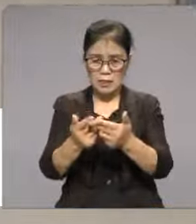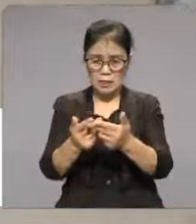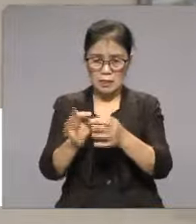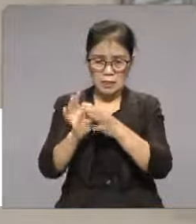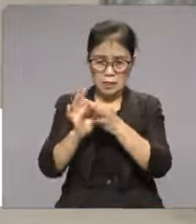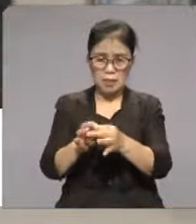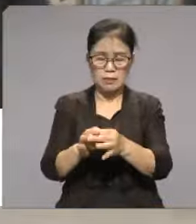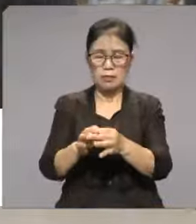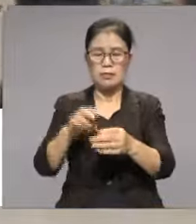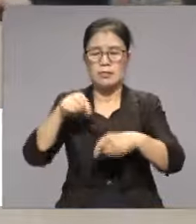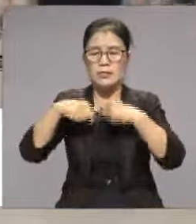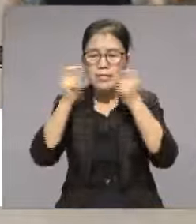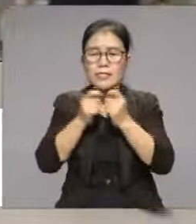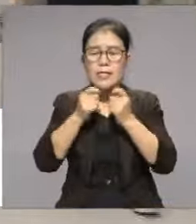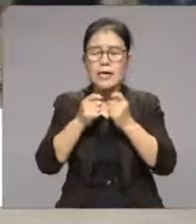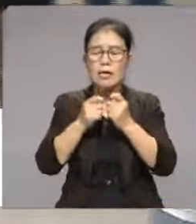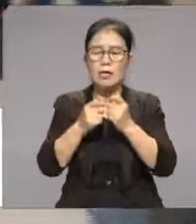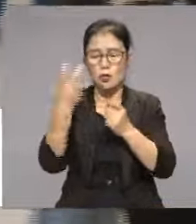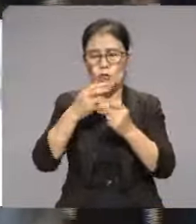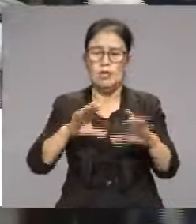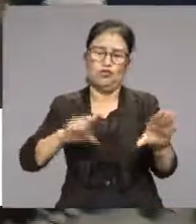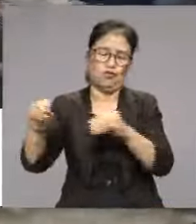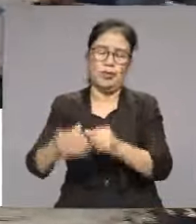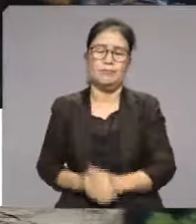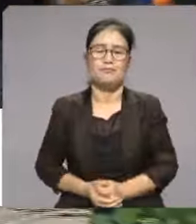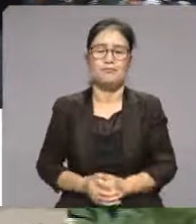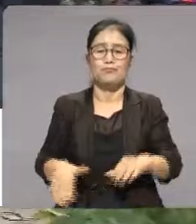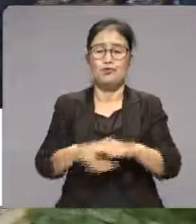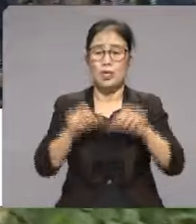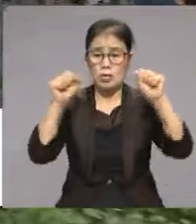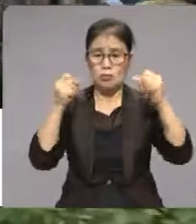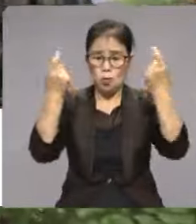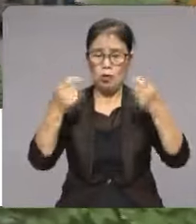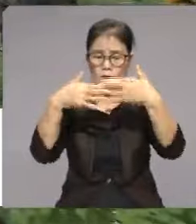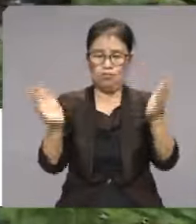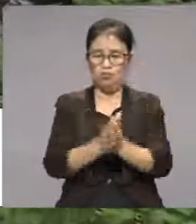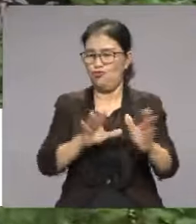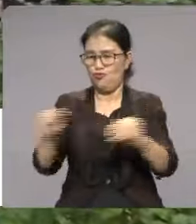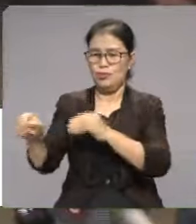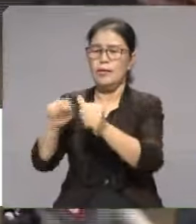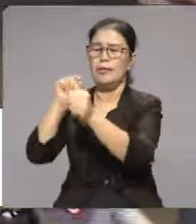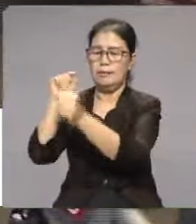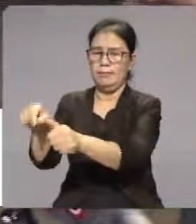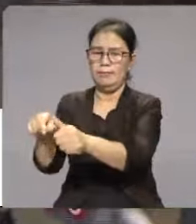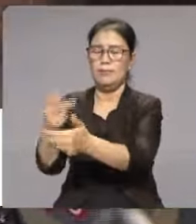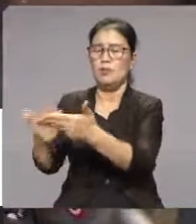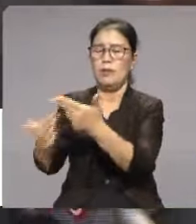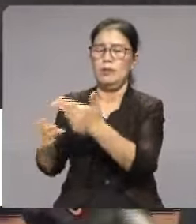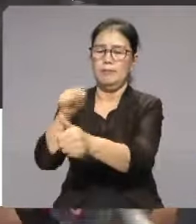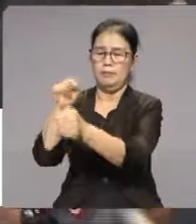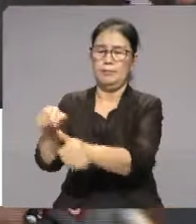잠정 중단됐습니다 문화체육 관광부는 최근 진상 조사위 활동을 중단하라는 취지의 시적 명령을 협회에 내린